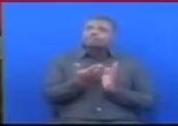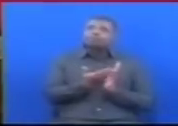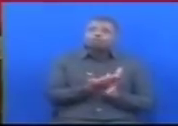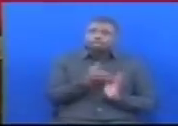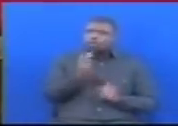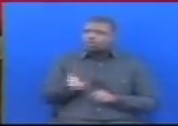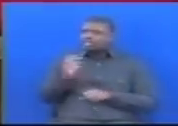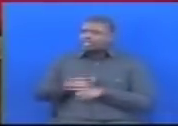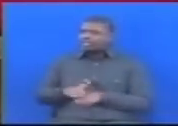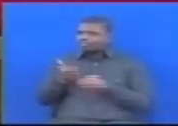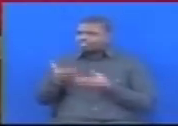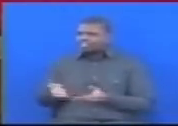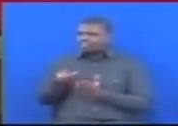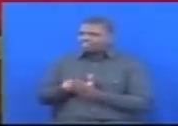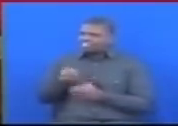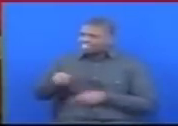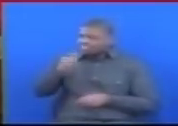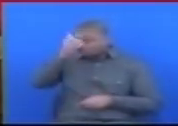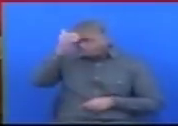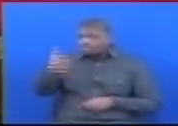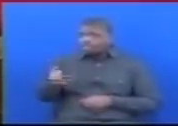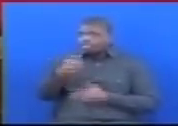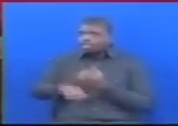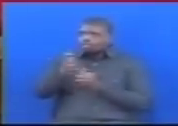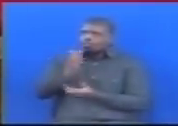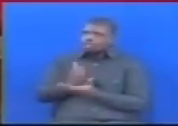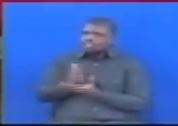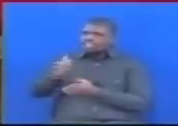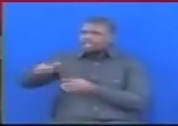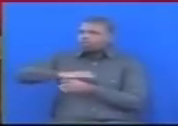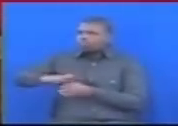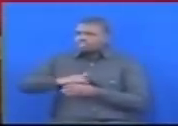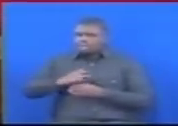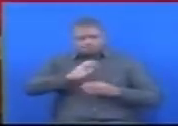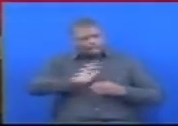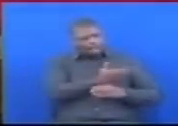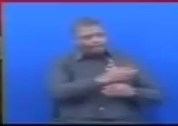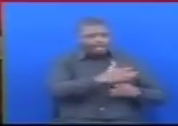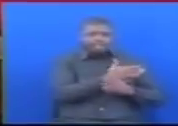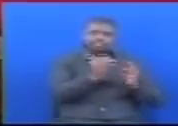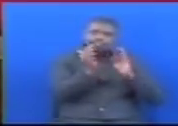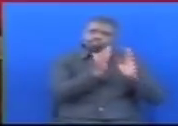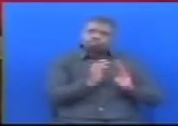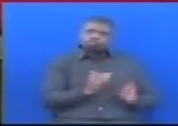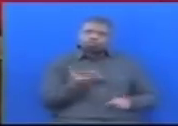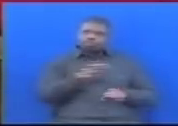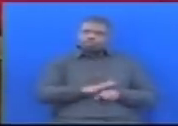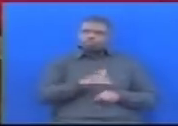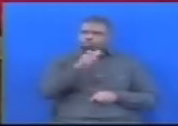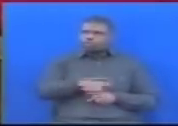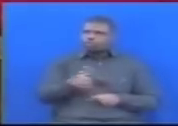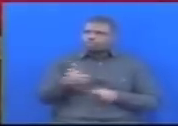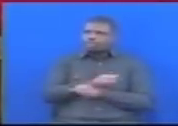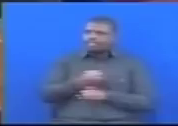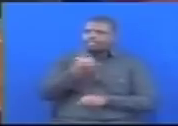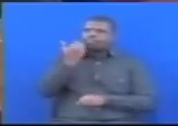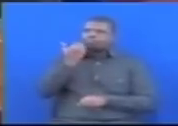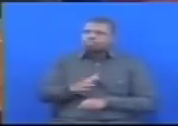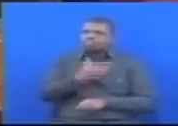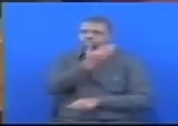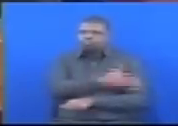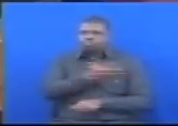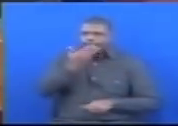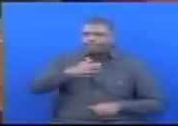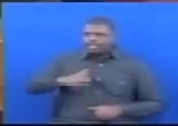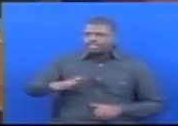Igunga waone haja sasa hizi fedha ziwe kipaumbele katika kuhakikisha zinatumika katika ukarabati miundombinu ile na wananchi waweze kupata huduma muhimu ya maji.